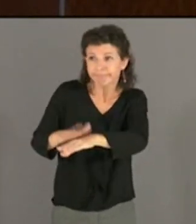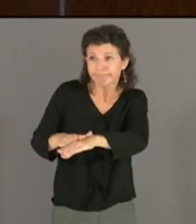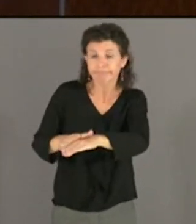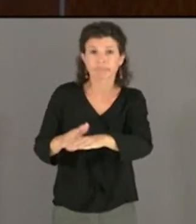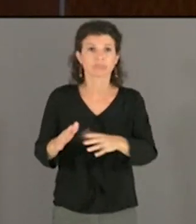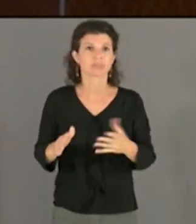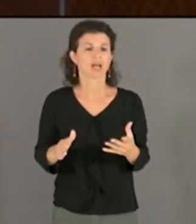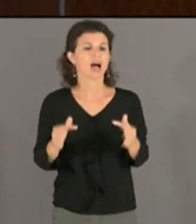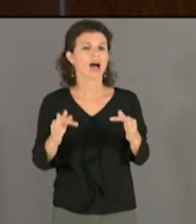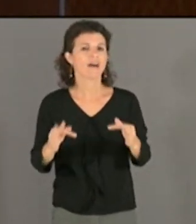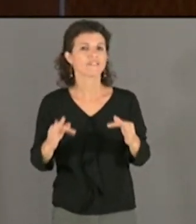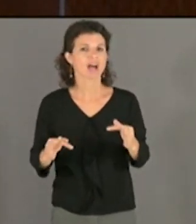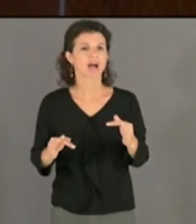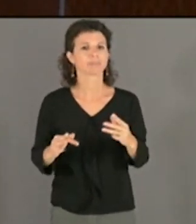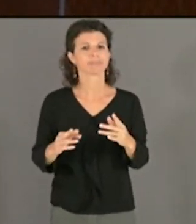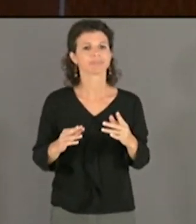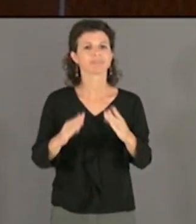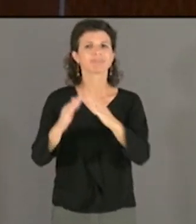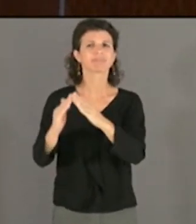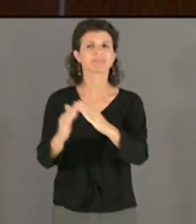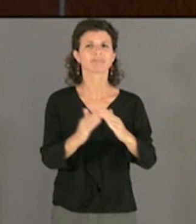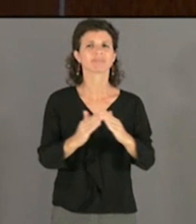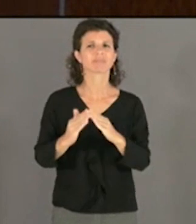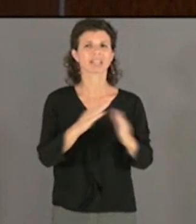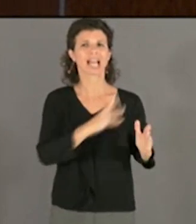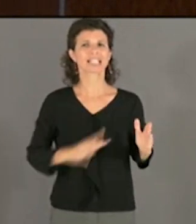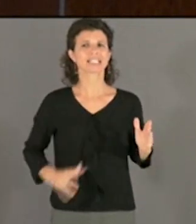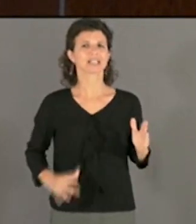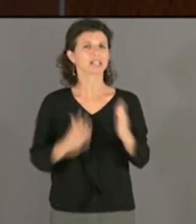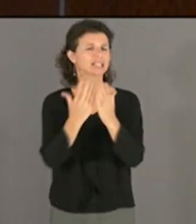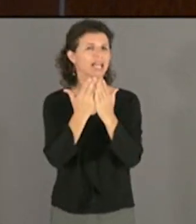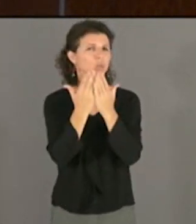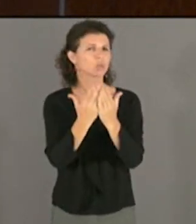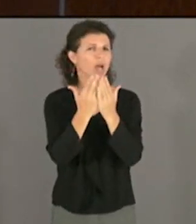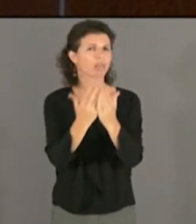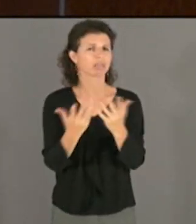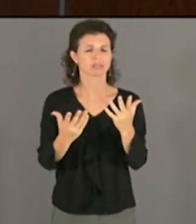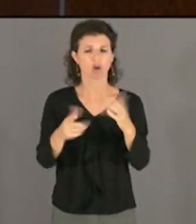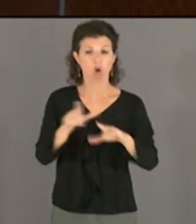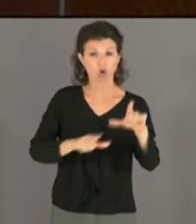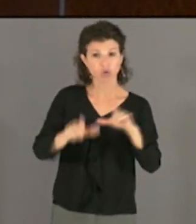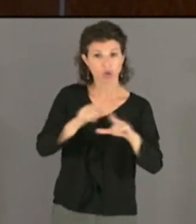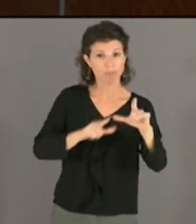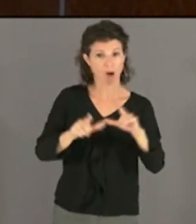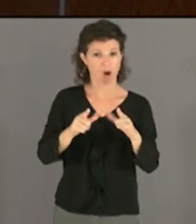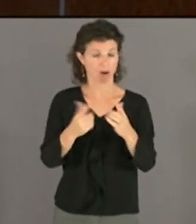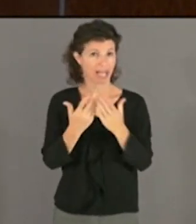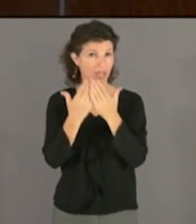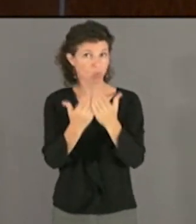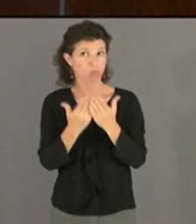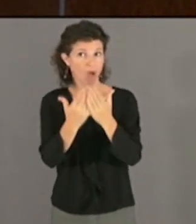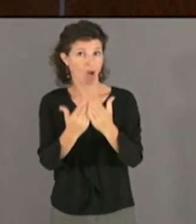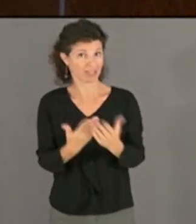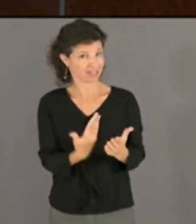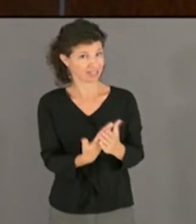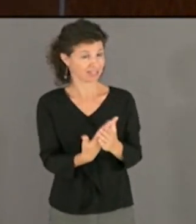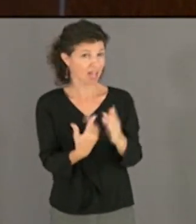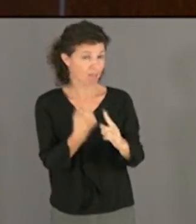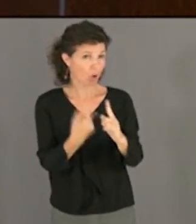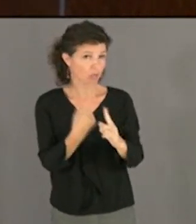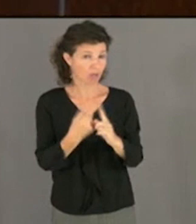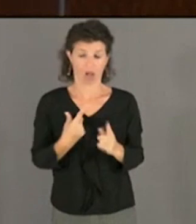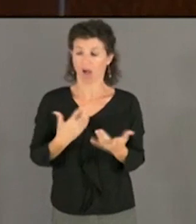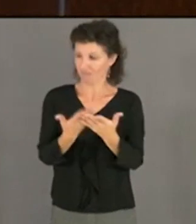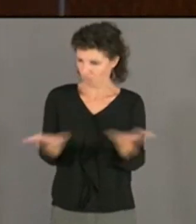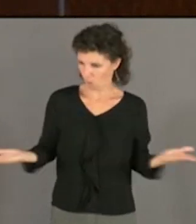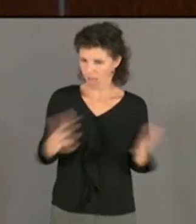résidence étudiante. Il est question de logement étudiant. C'est important. Ça, c'est le rapport. C'est important, les logements étudiants. Madame la